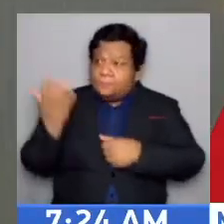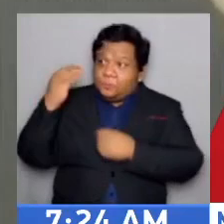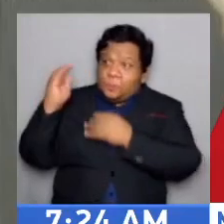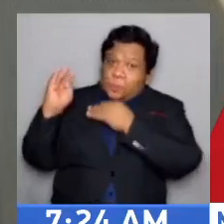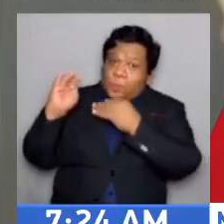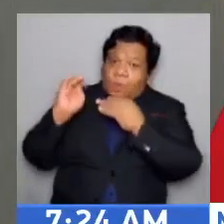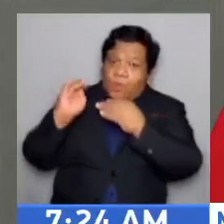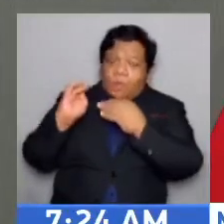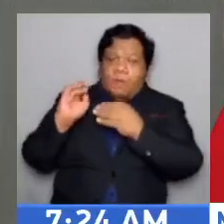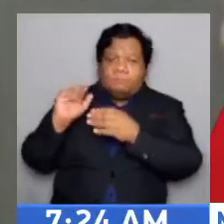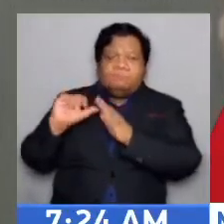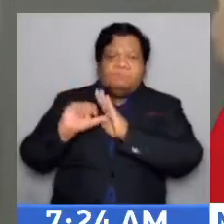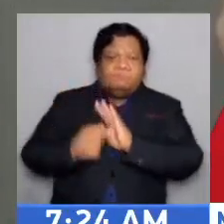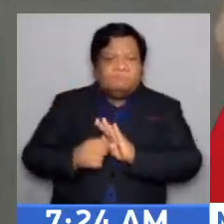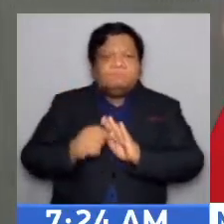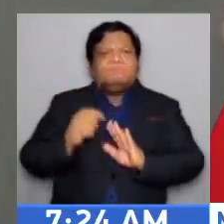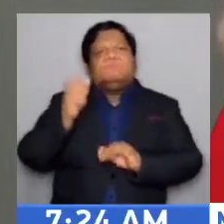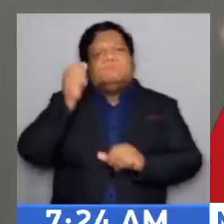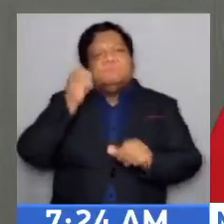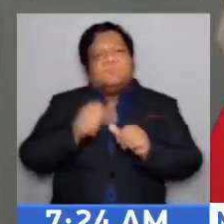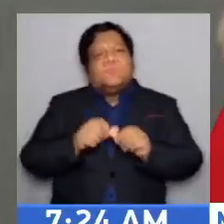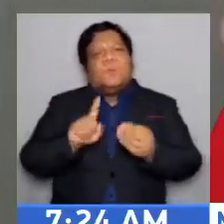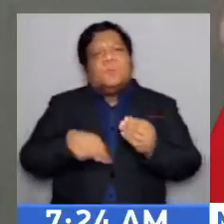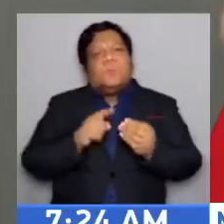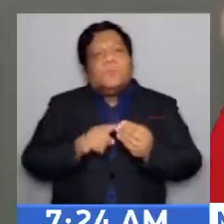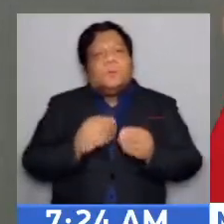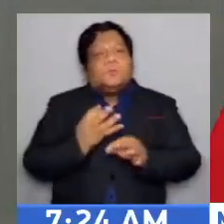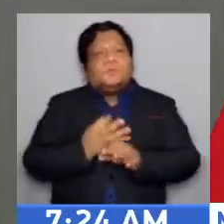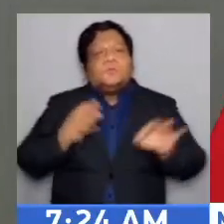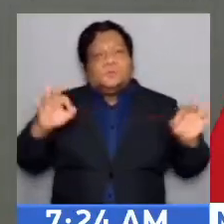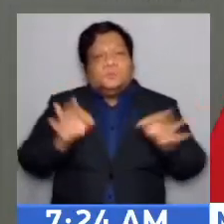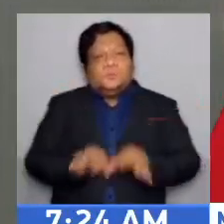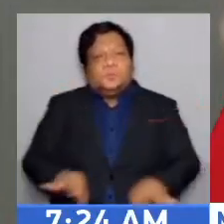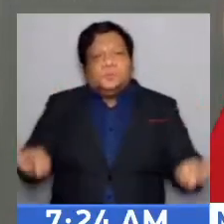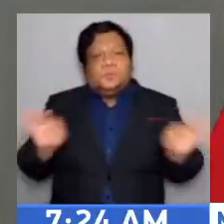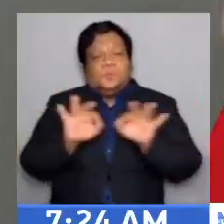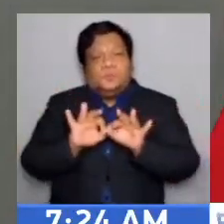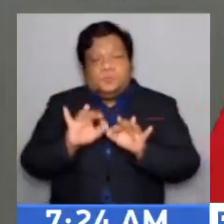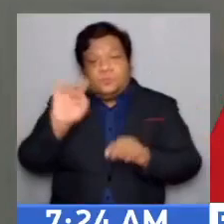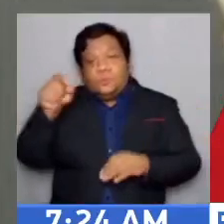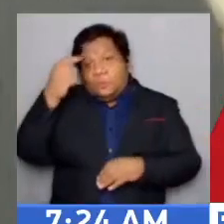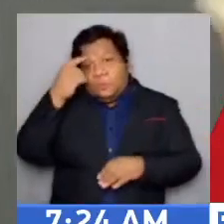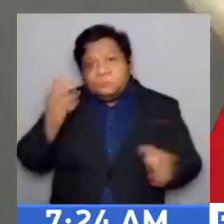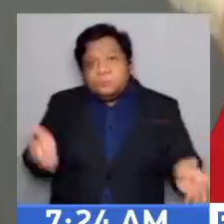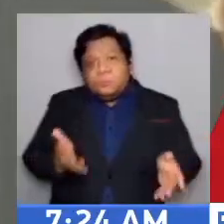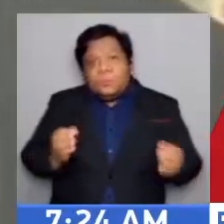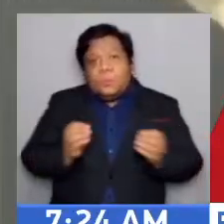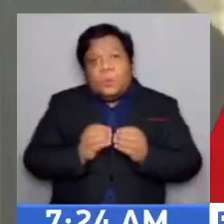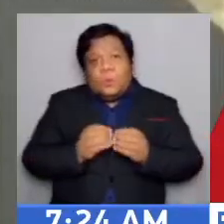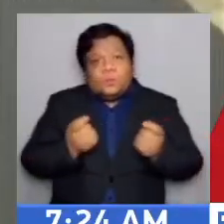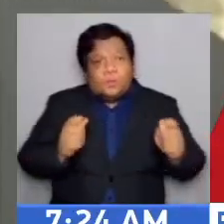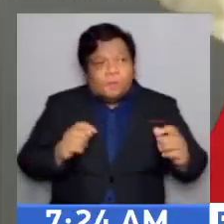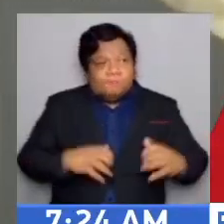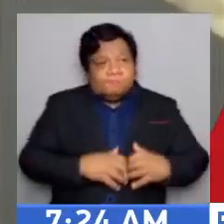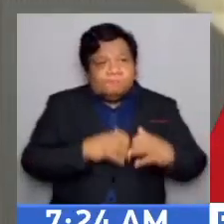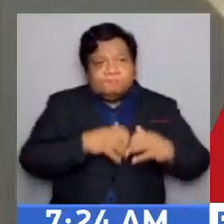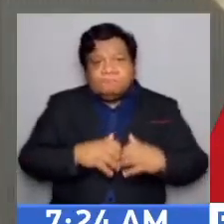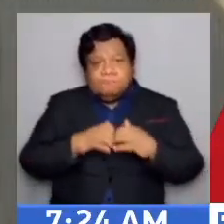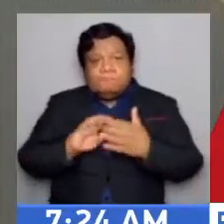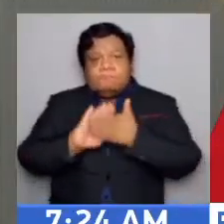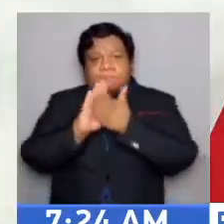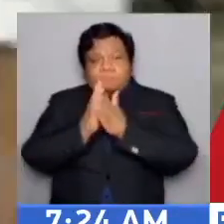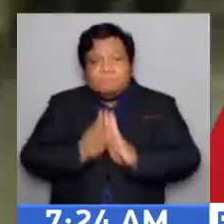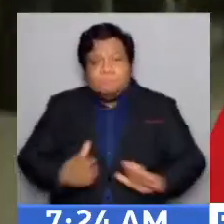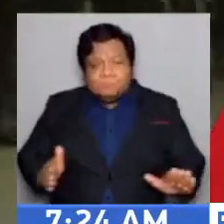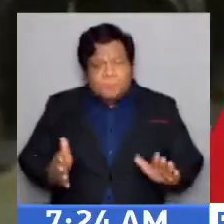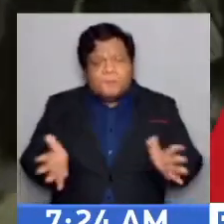kapayapaan. Kaya patuloy daw na palalakasin ng gobyerno ang mga peace-building efforts, lalo na sa mga lugar sa bansa na apektado ng